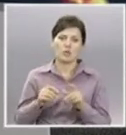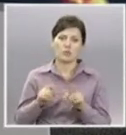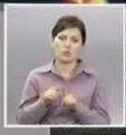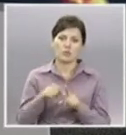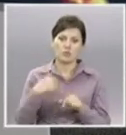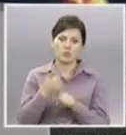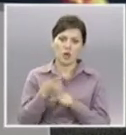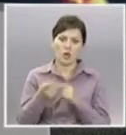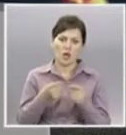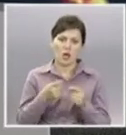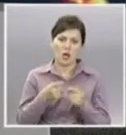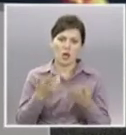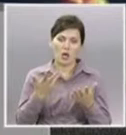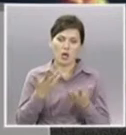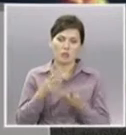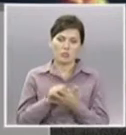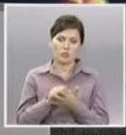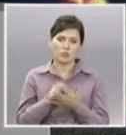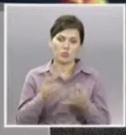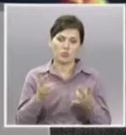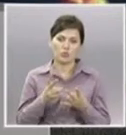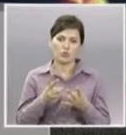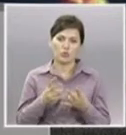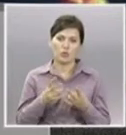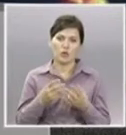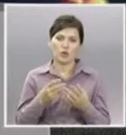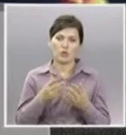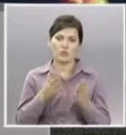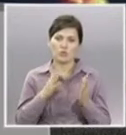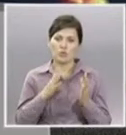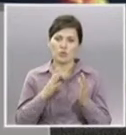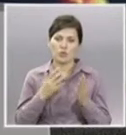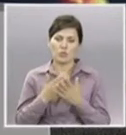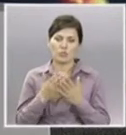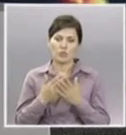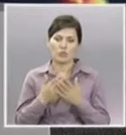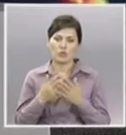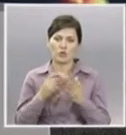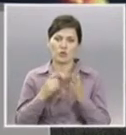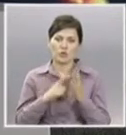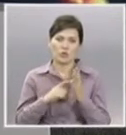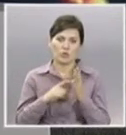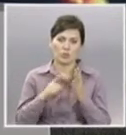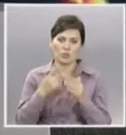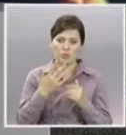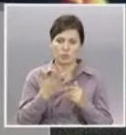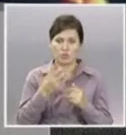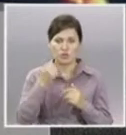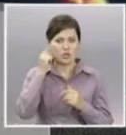барлықтарын қандай құжаттар болу керек? Мынау тұрақты сақталатын құжаттар бар. 75-ші жылдан сақталатын